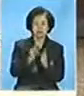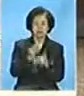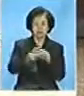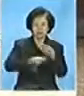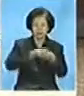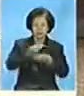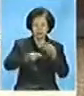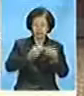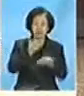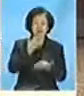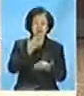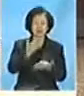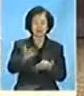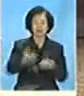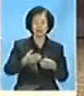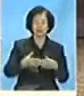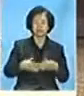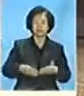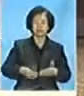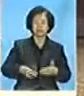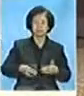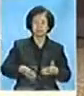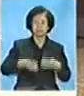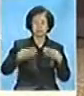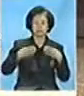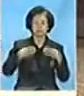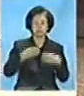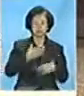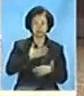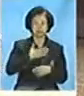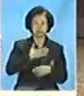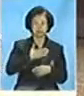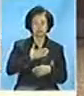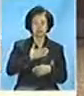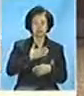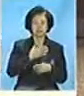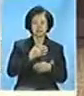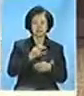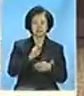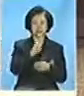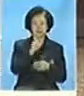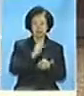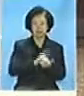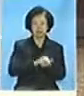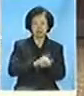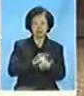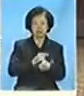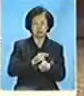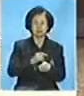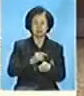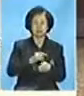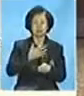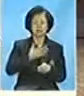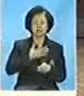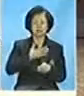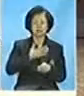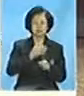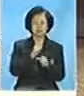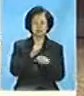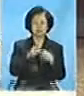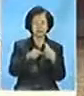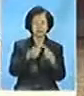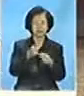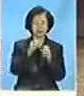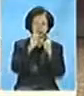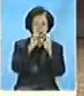ราบเรียนไว้ว่าผมยังใช้เวลาส่วนหนึ่งของผมไป